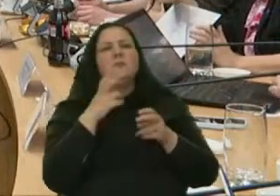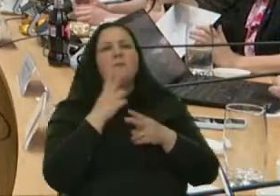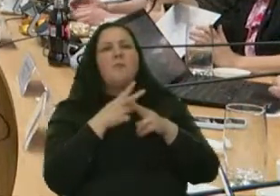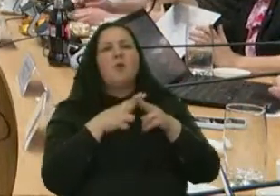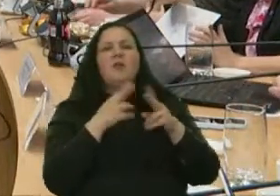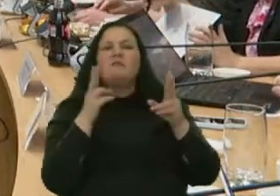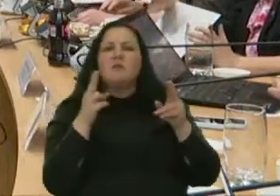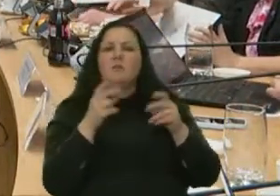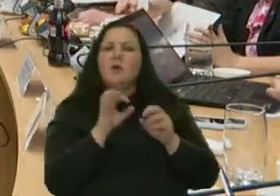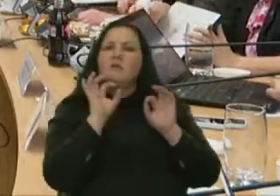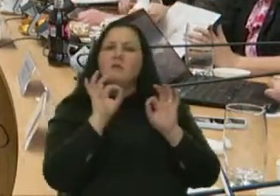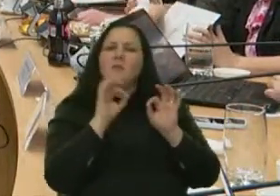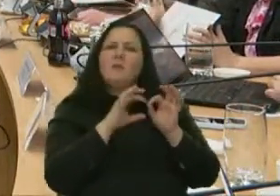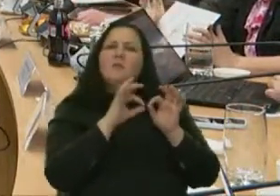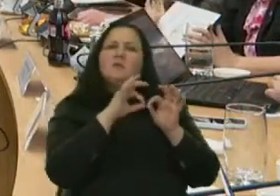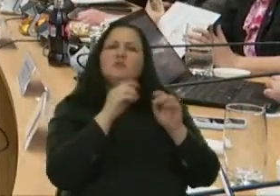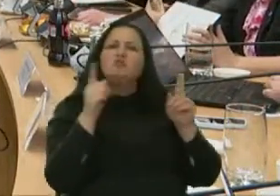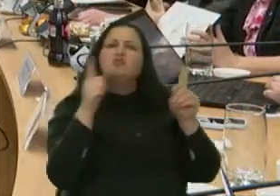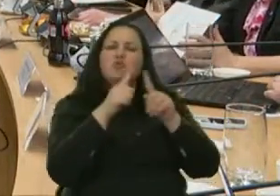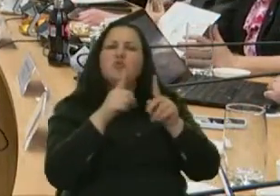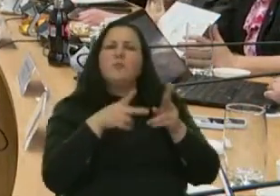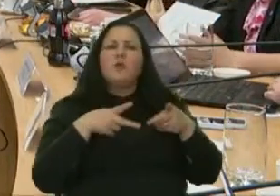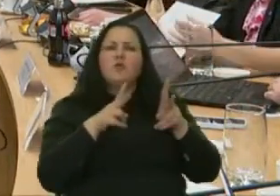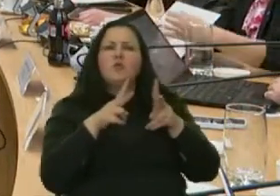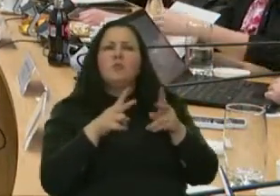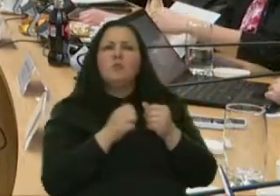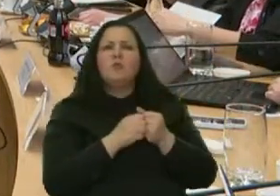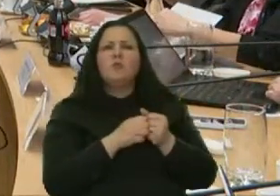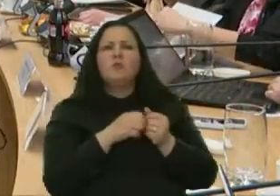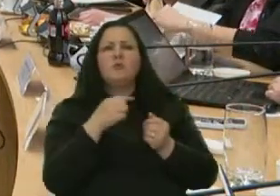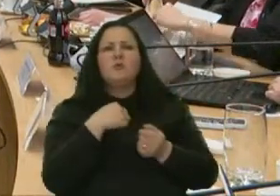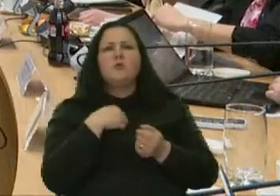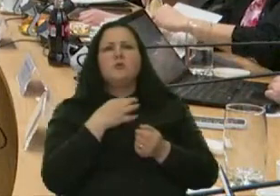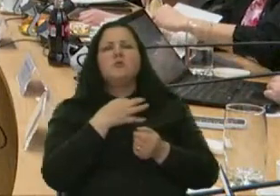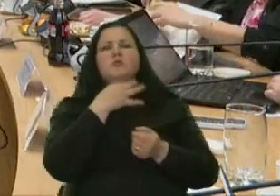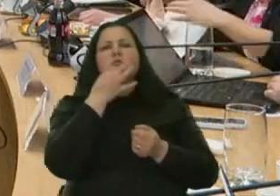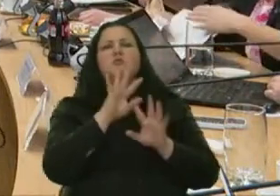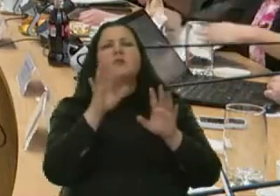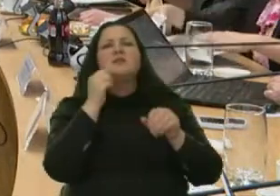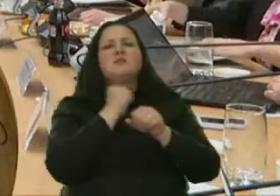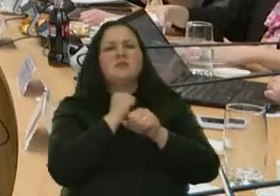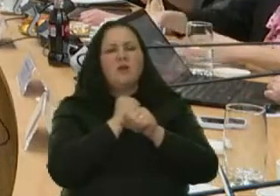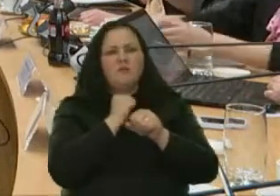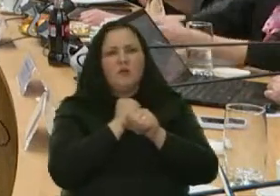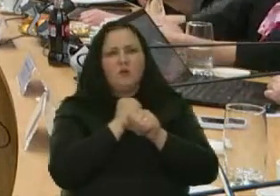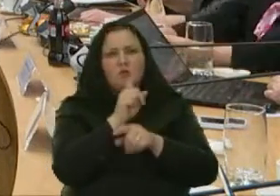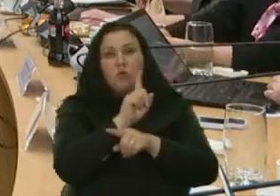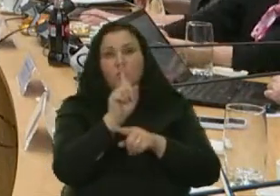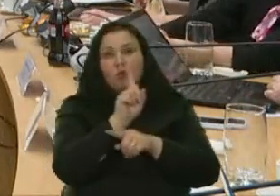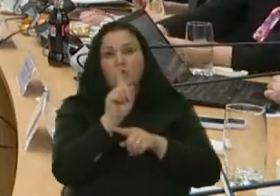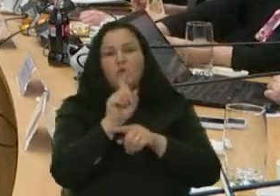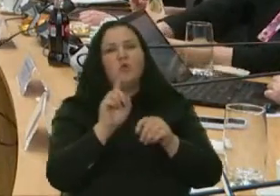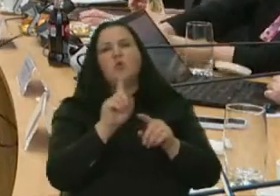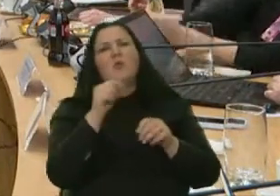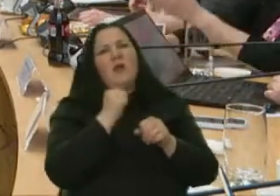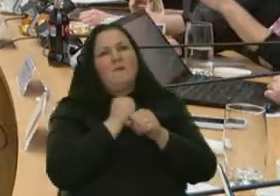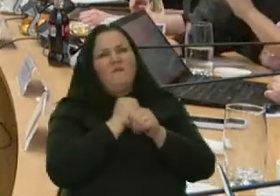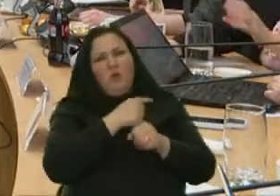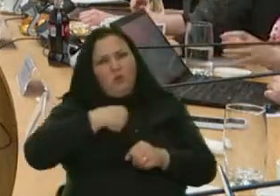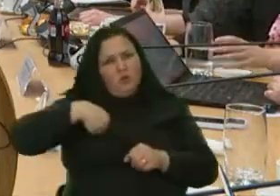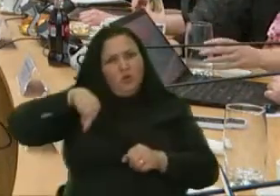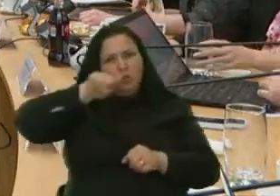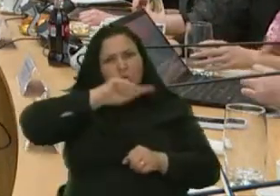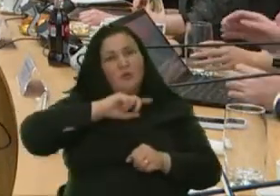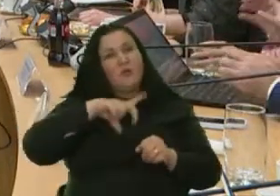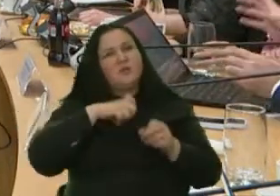că ar fi fost mai bine să mergeți pe firul scurt prima dată Eu nu m am lăudat ce am spus că doar s au făcut lucrurile acestea în Cluj nu că le am făcut noi